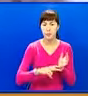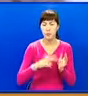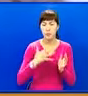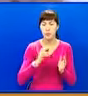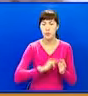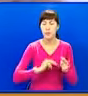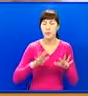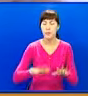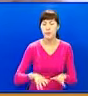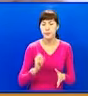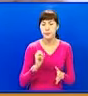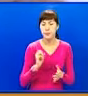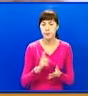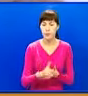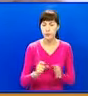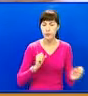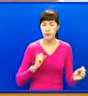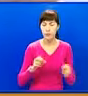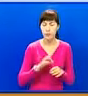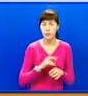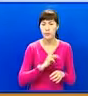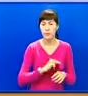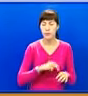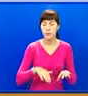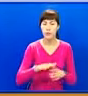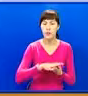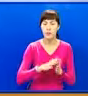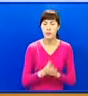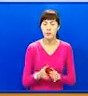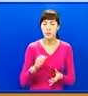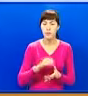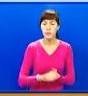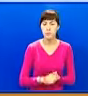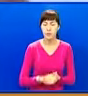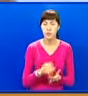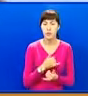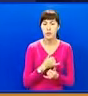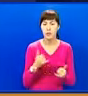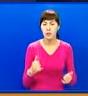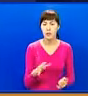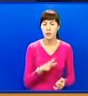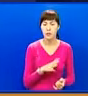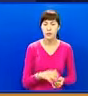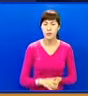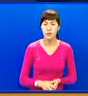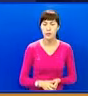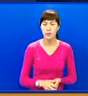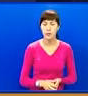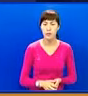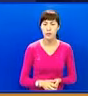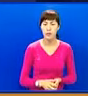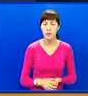жұмыс орнын ұсынды. Арнайы сапар ұйымдастырып, еңбек нарығындағы жағдаймен танысып келуіне жағдай жасады. Басқарма